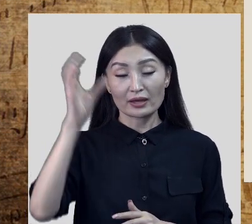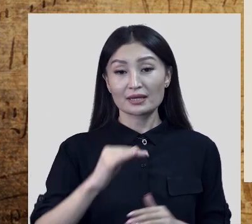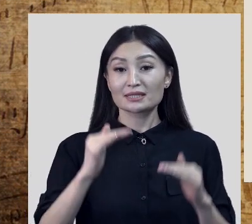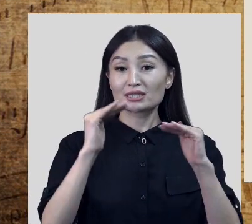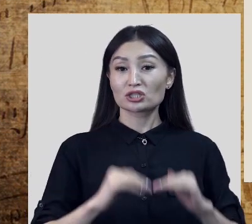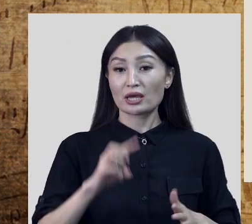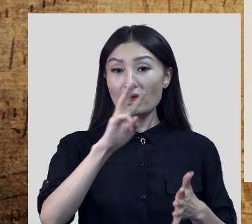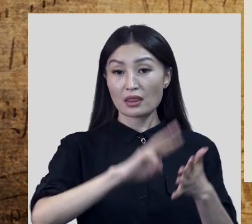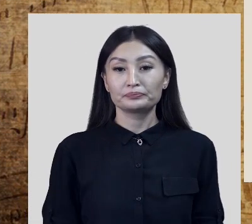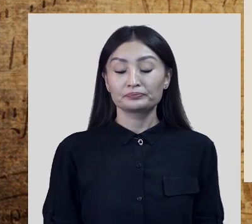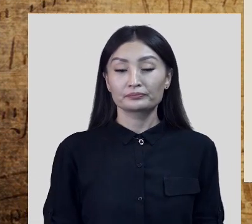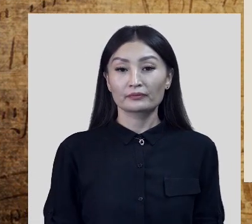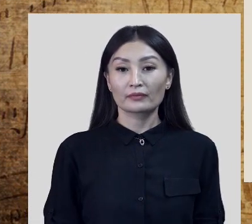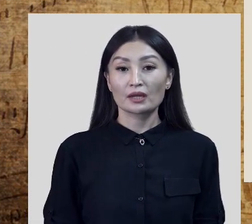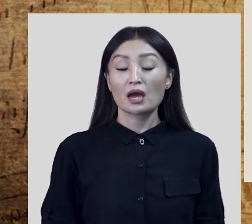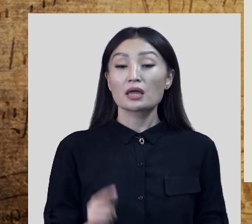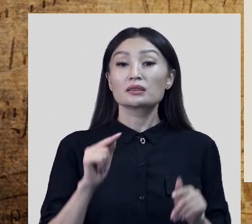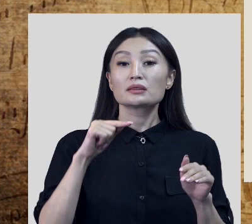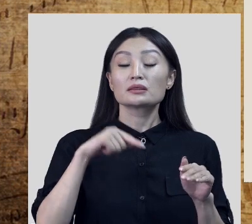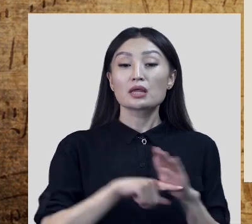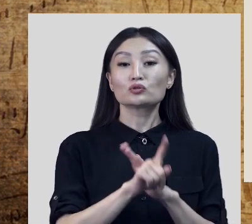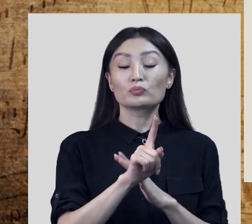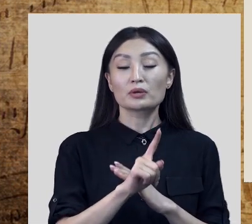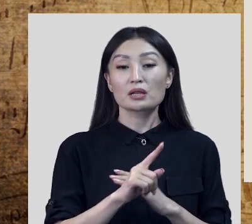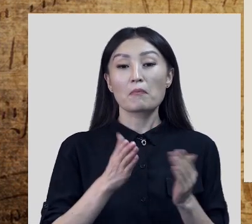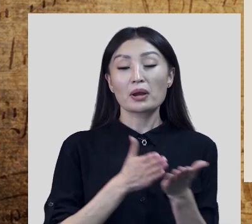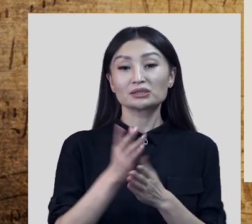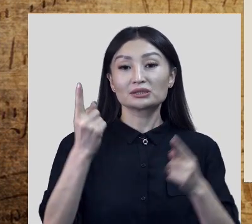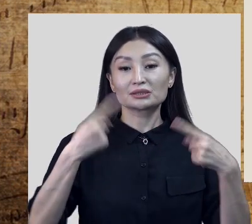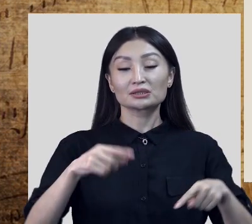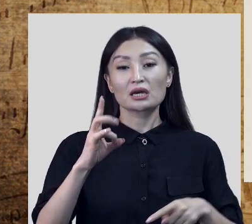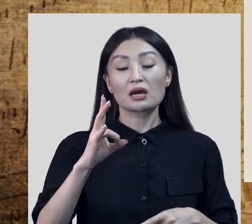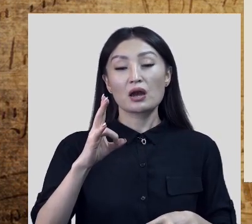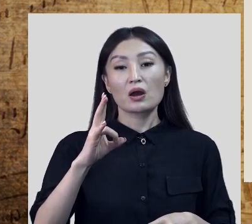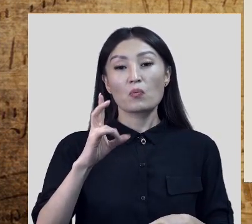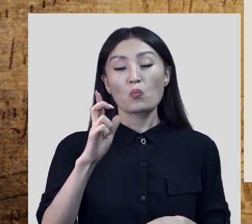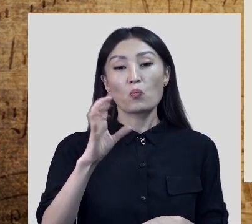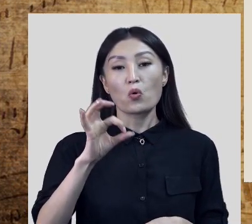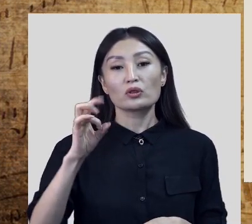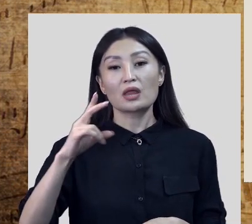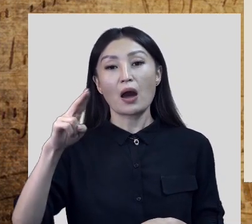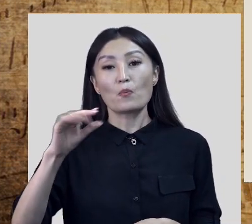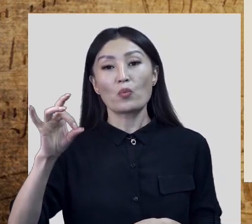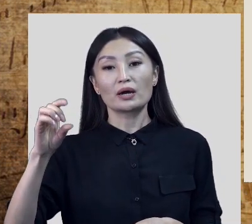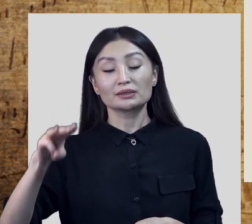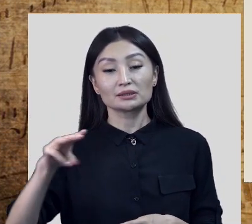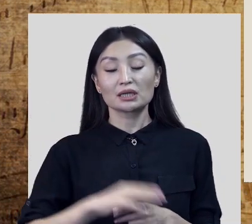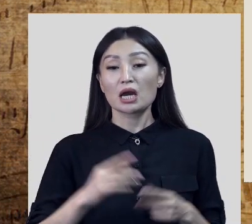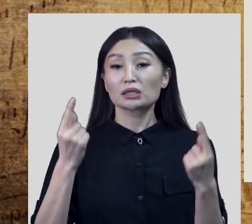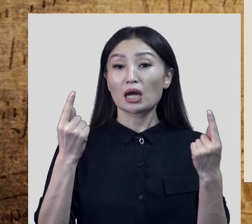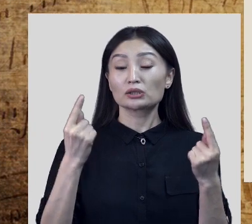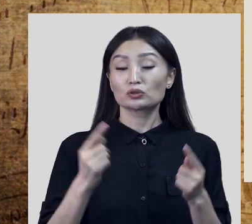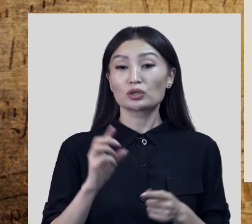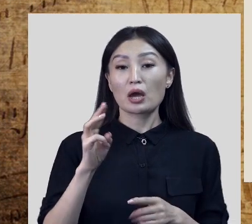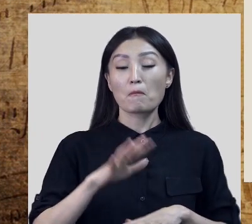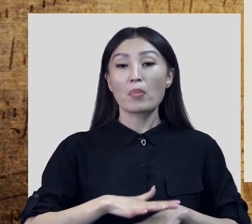налогового бремени наступил политический кризис бонапарте ст кого режима проявлением кризиса стало грандиозная